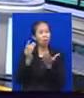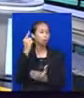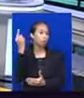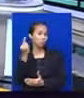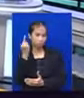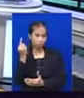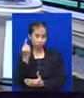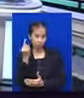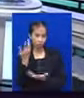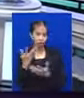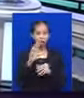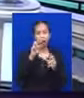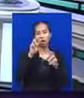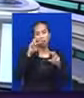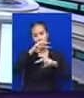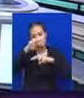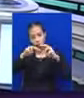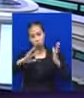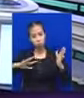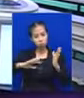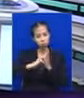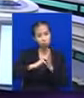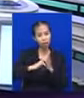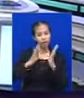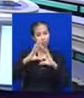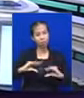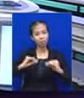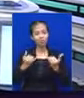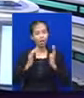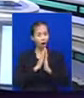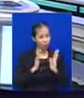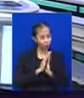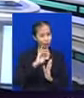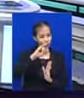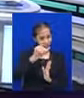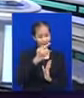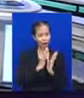ที่ยวและก็มาตรการเฝ้าระวังการลดอุบัติเหตุในช่วงเทศกาลสงกรานต์ขอบคุณคุณจินตนาทิพยรัตน์กุลนะครับ